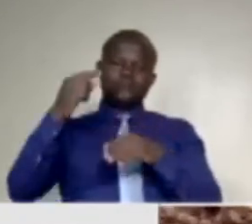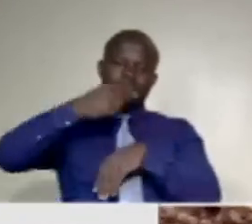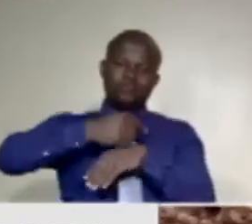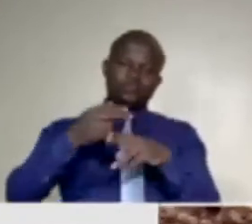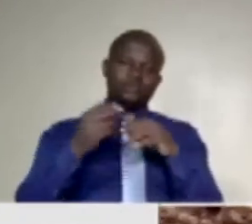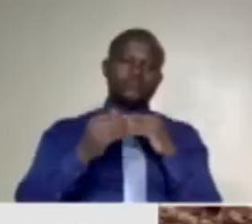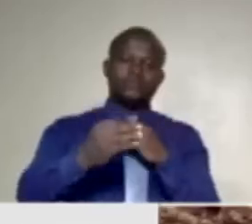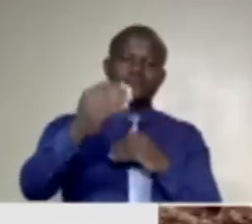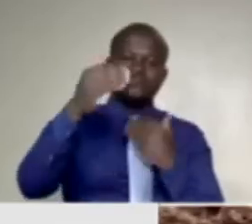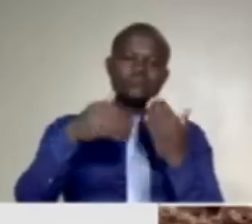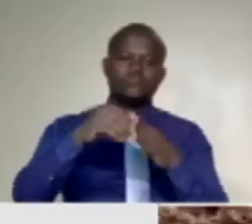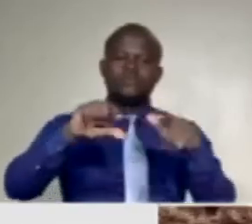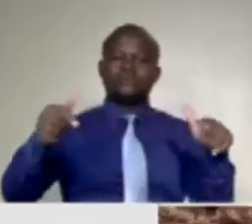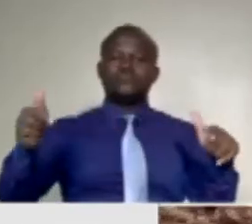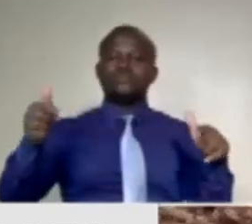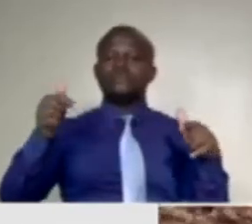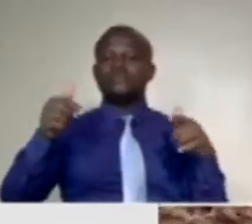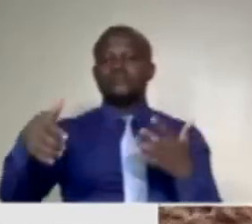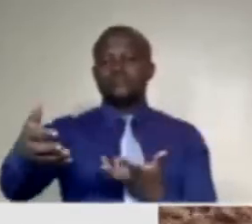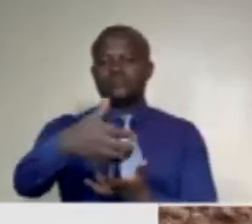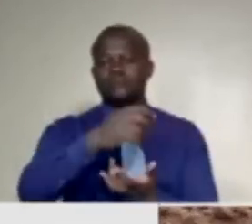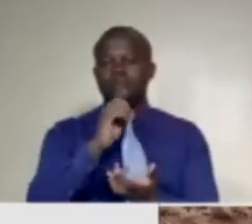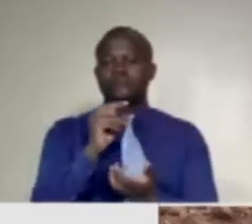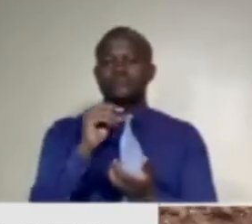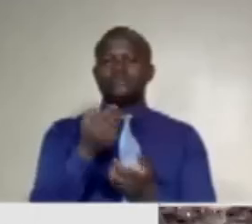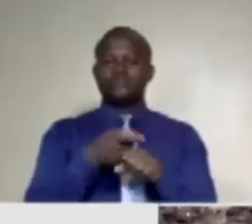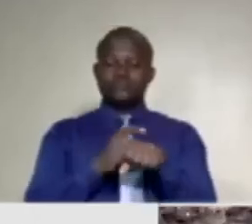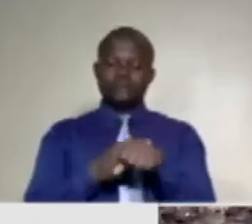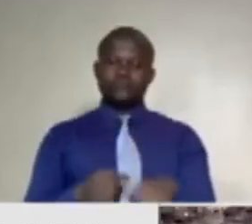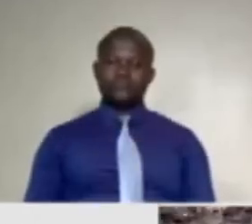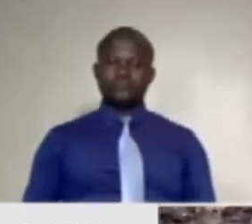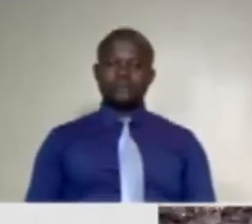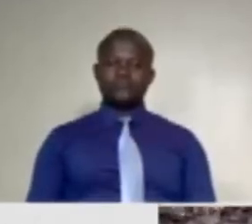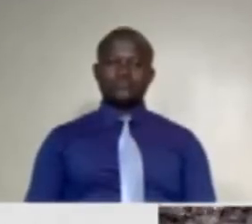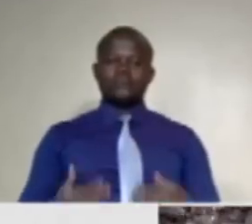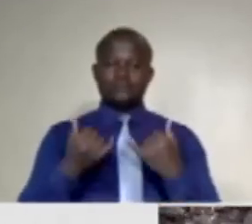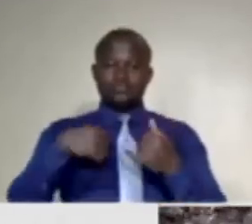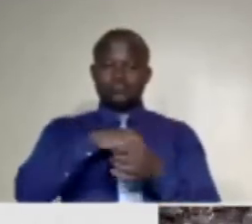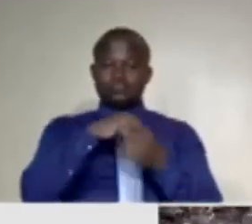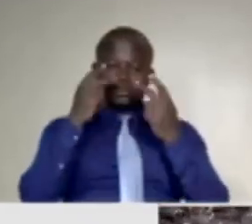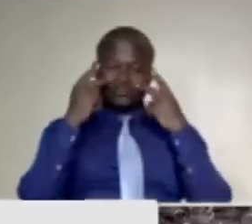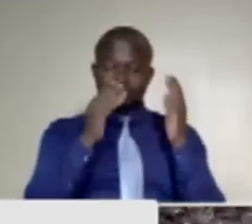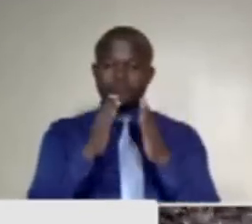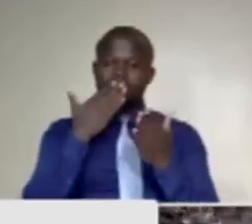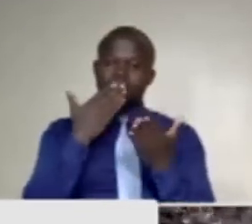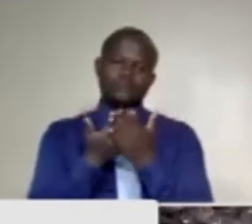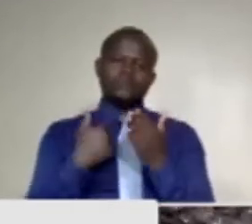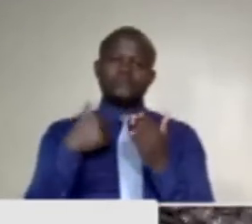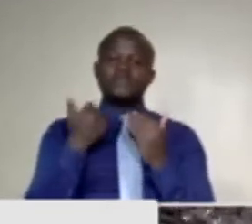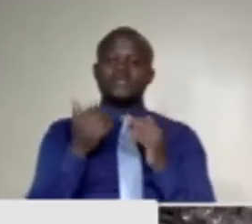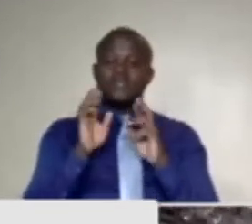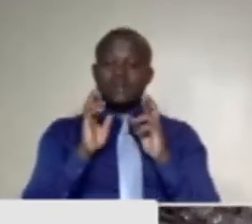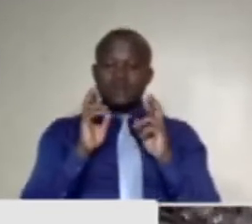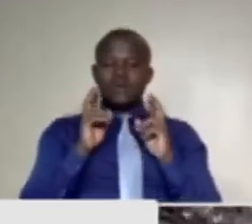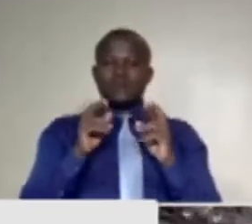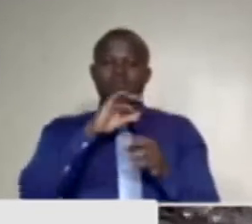imbere ipariseri izajya yera toni y'ibirayi. Ubu tubona ko bagisubiyemo, tumva dufite icyizere ko